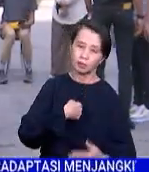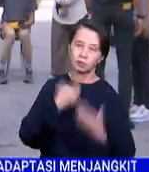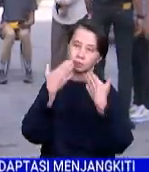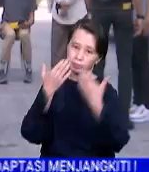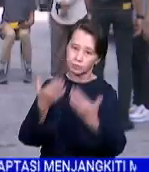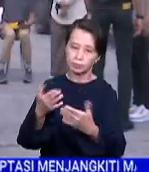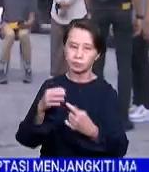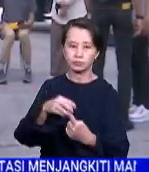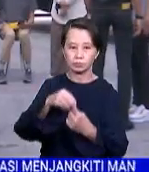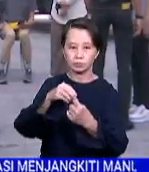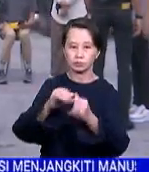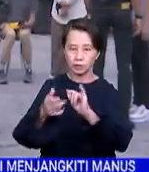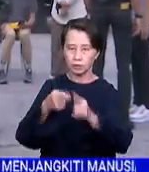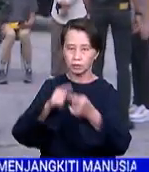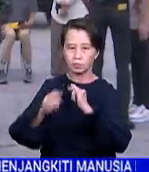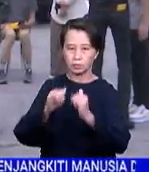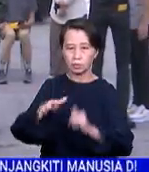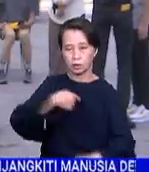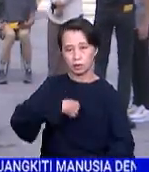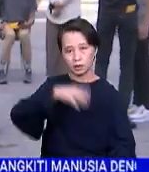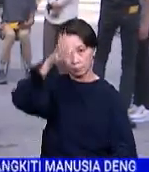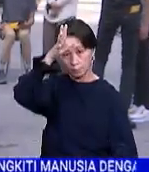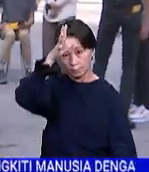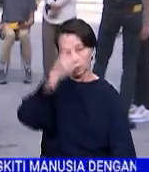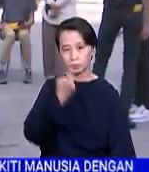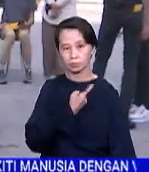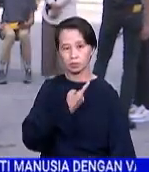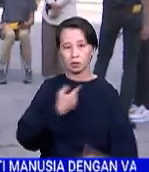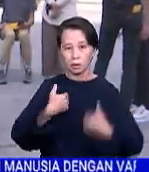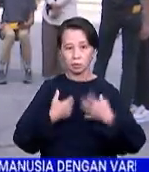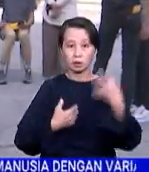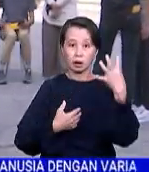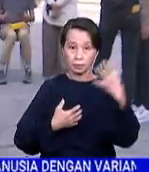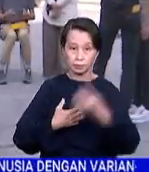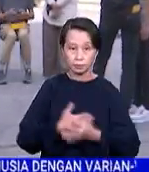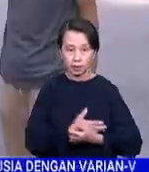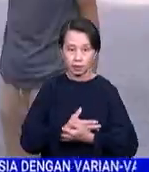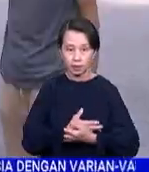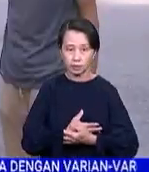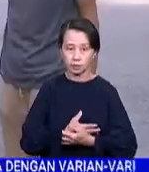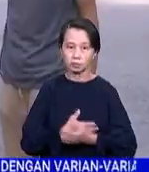Terutamanya sebagai bapa tunggal ni, yang punya 4 anak ni, terkesan jugalah.